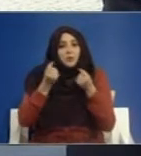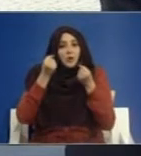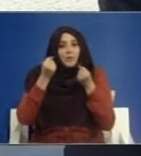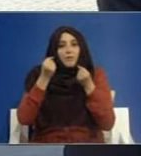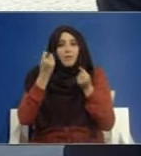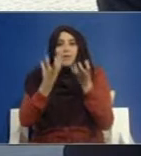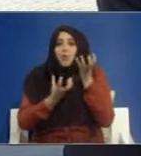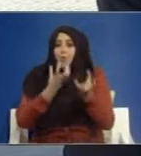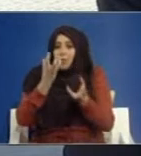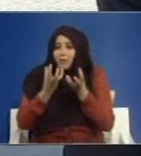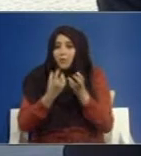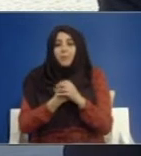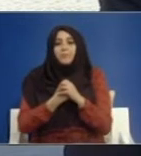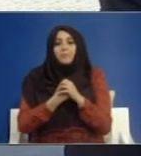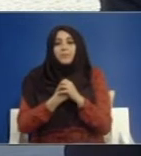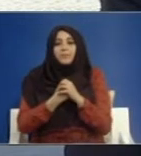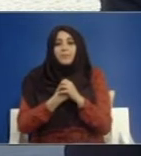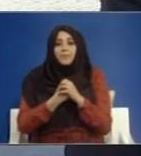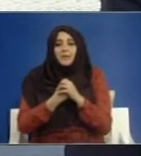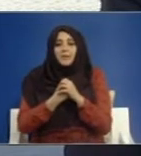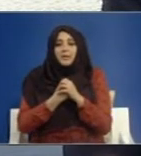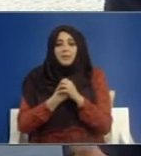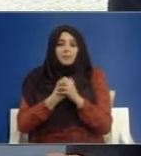حر جهنم في الآخرة.